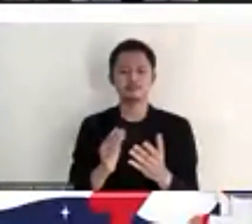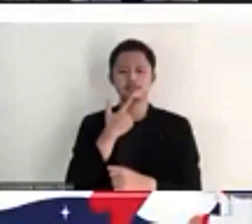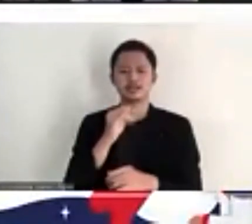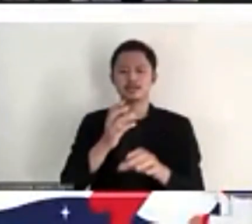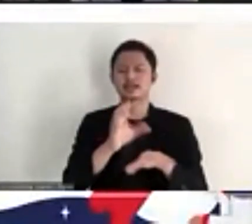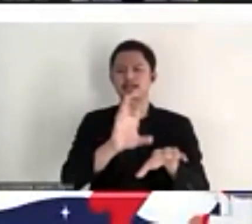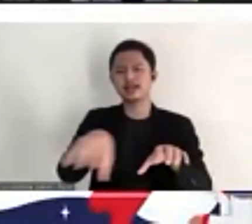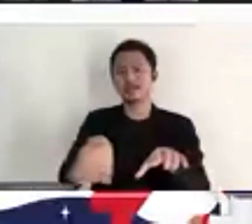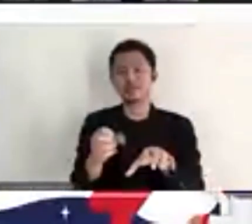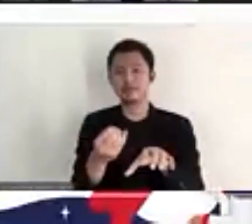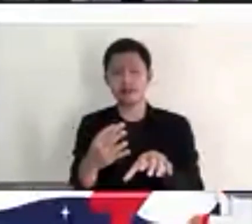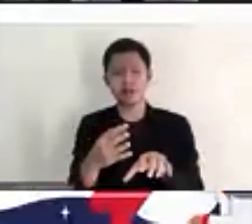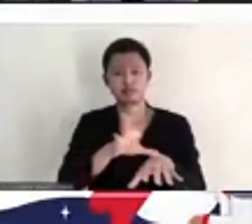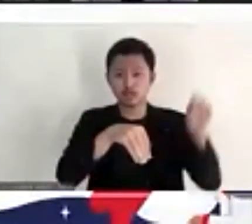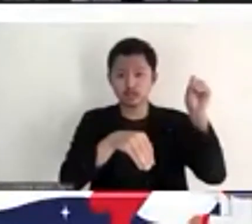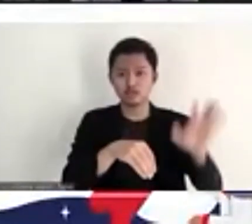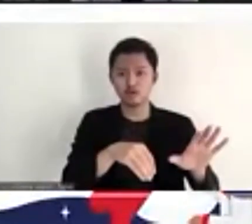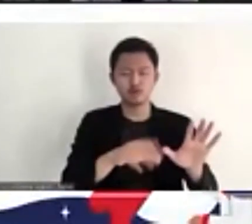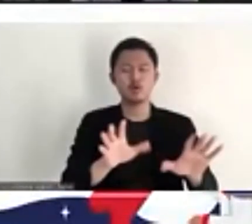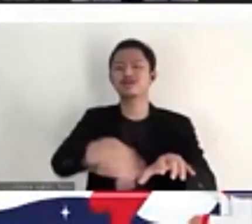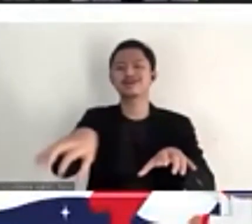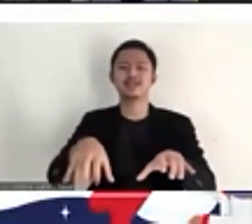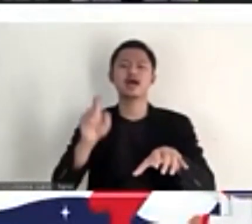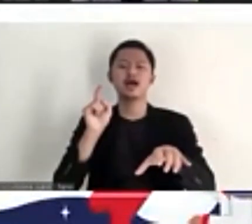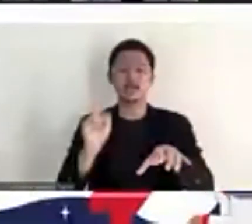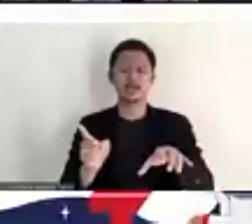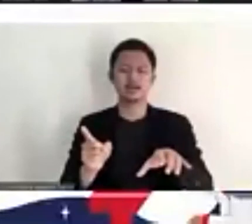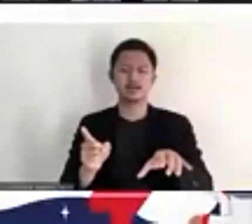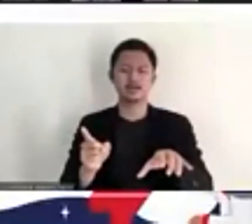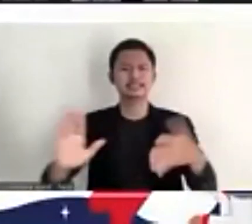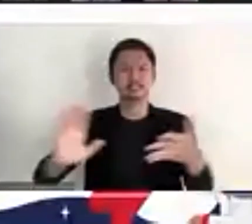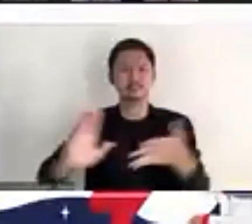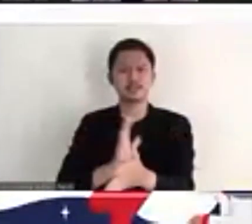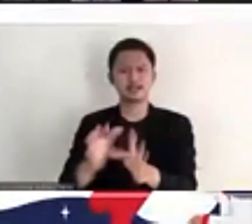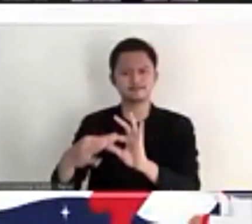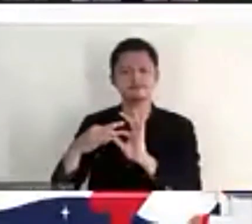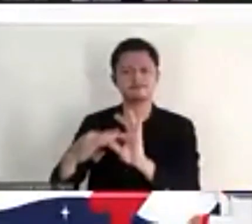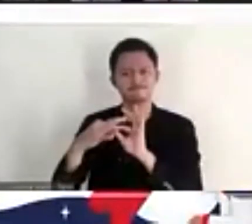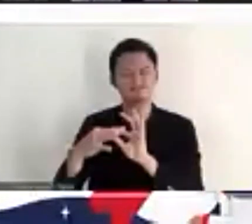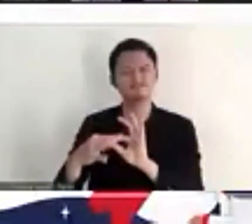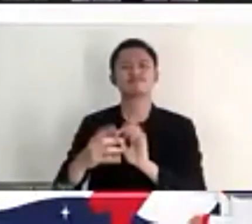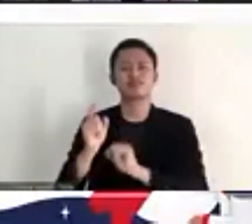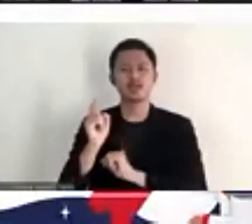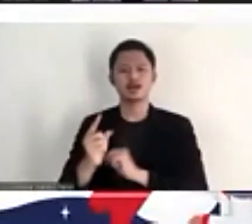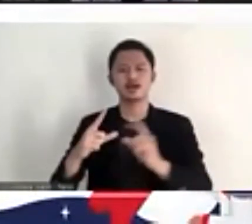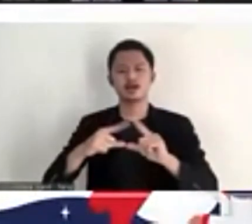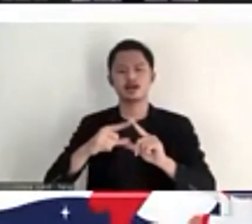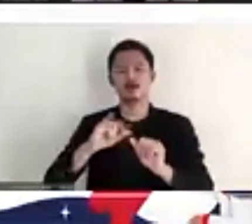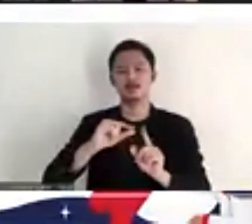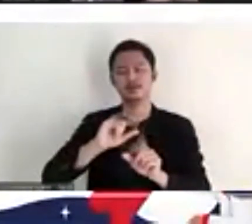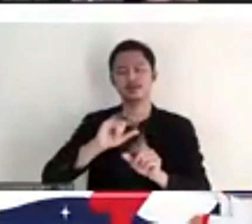juga ada begitu ya jadinya teman-teman di daerah itu sangat peluang untuk kerjasama dengan ippj